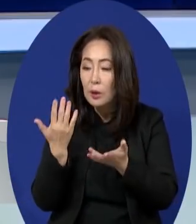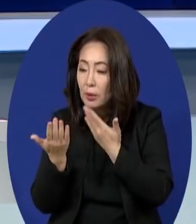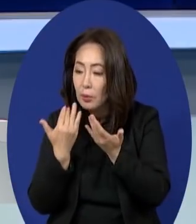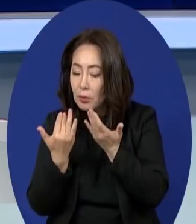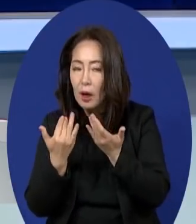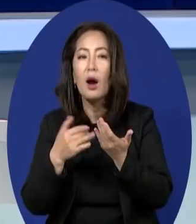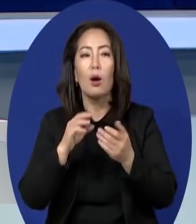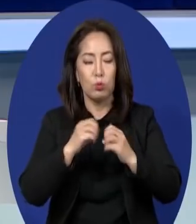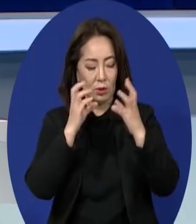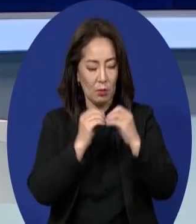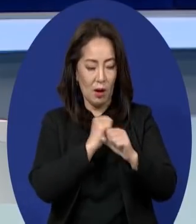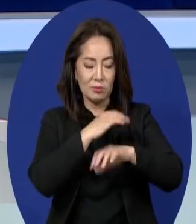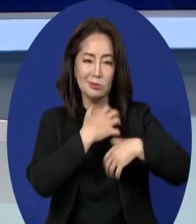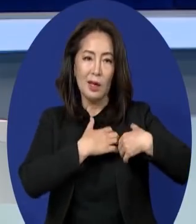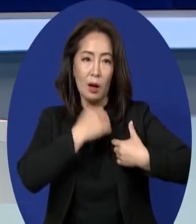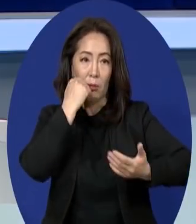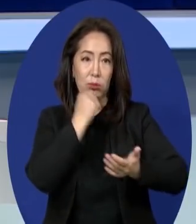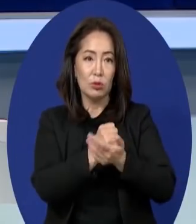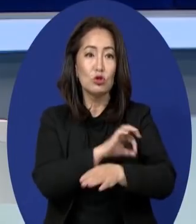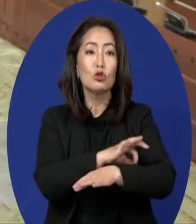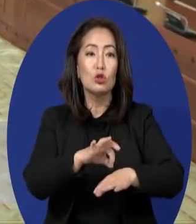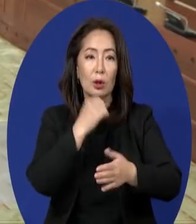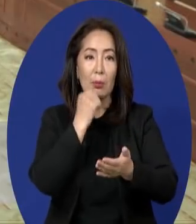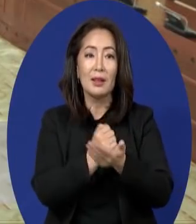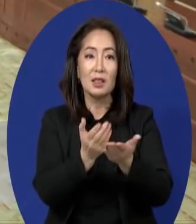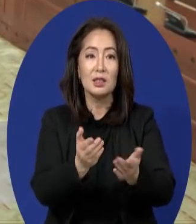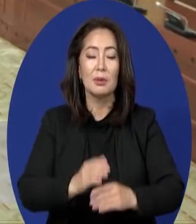ажлыг эрчимжүүлэх тогтоолын төслийг баталсан байна.